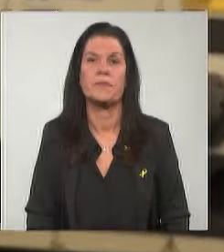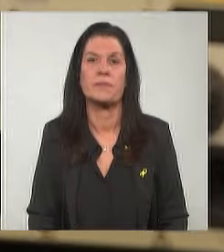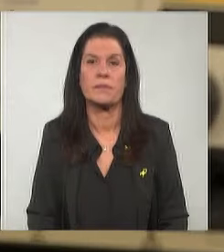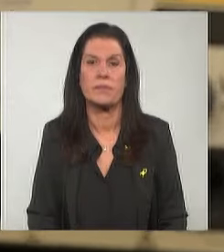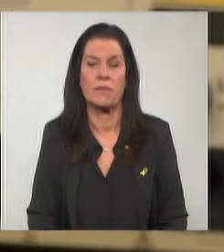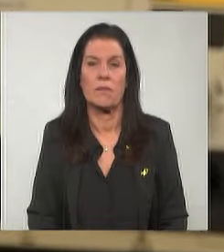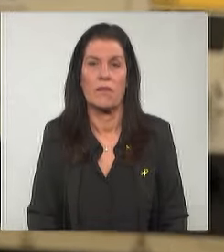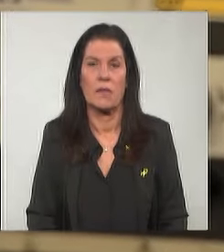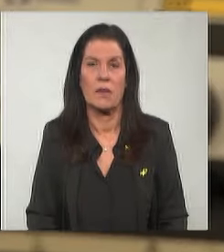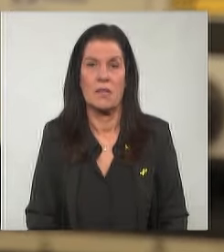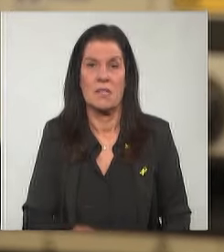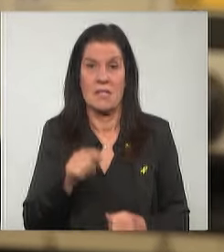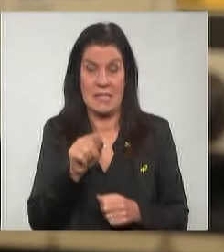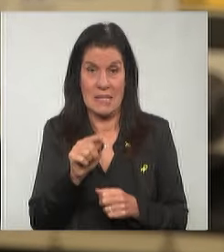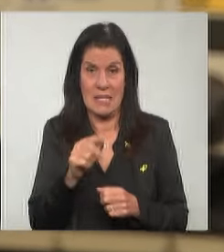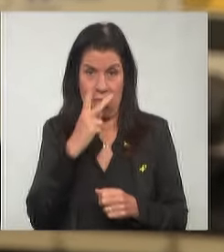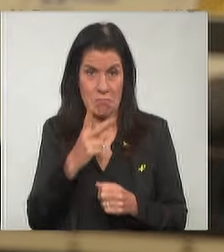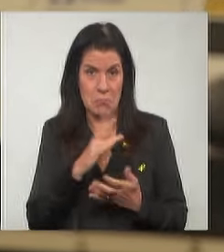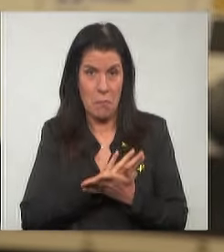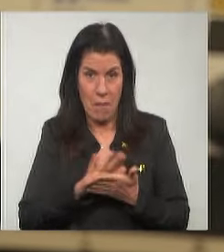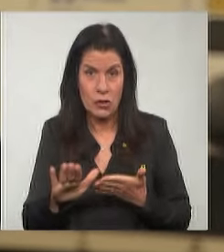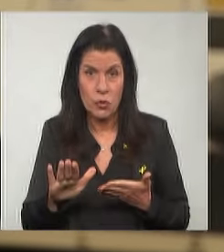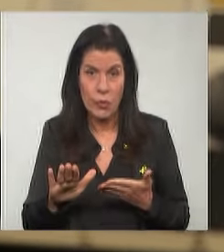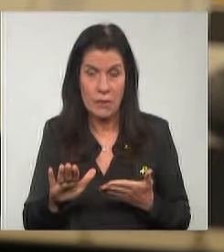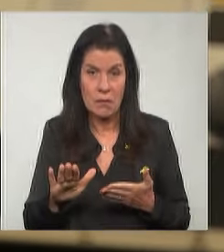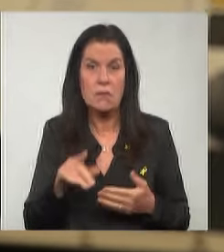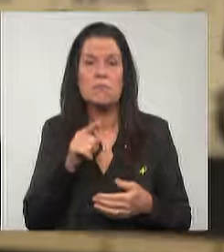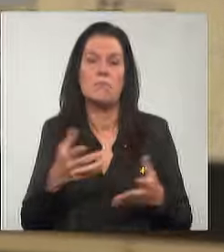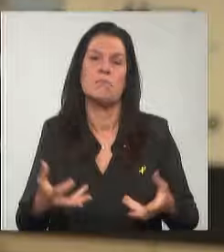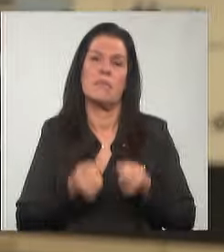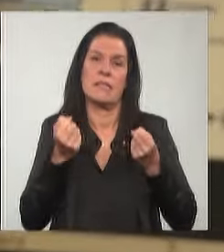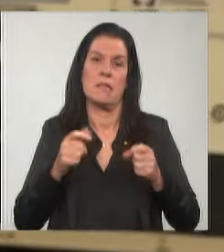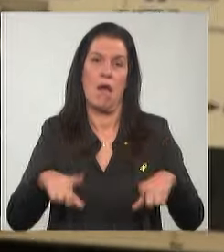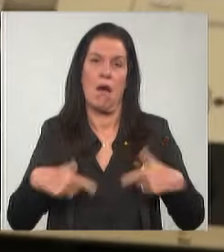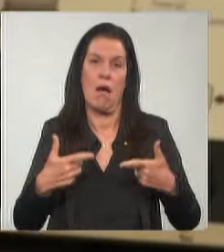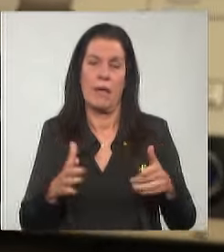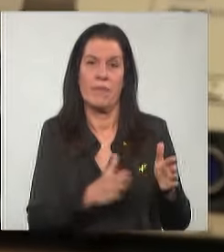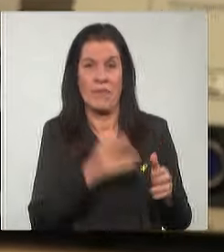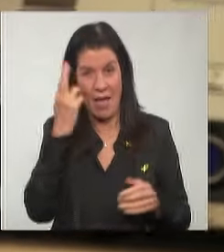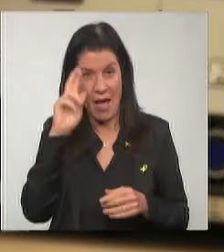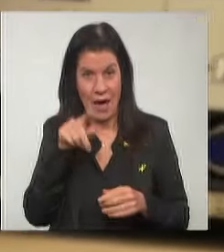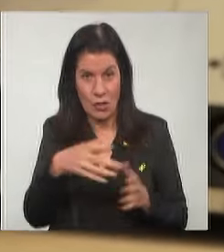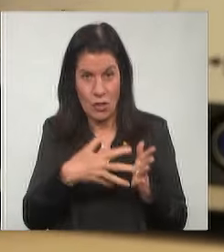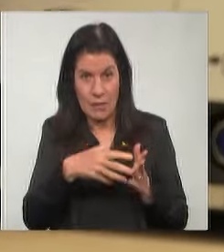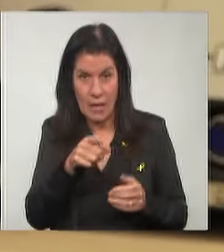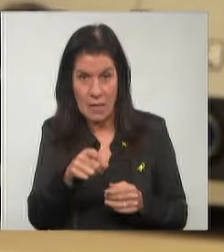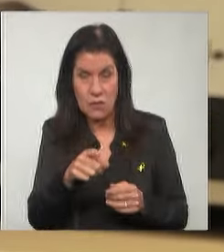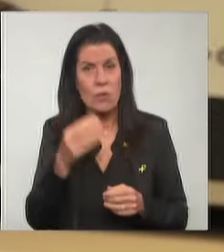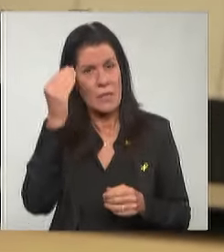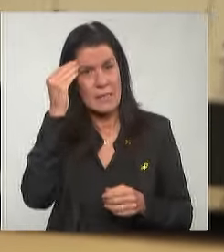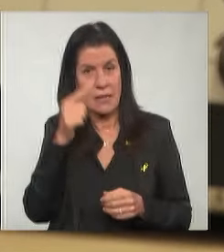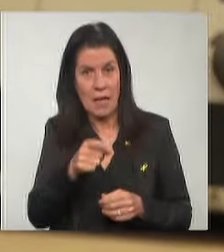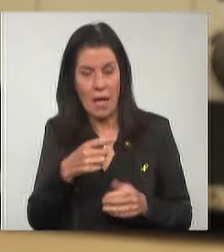הקנולה הזאת, כמה שהיא פשוטה, היא מצילה חיים. הרעיון שמאחורי הבדיקה הזאת כנראה יזכיר לכם את בדיקת